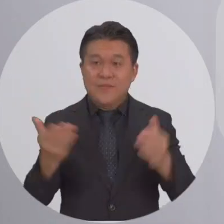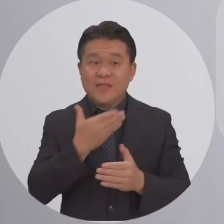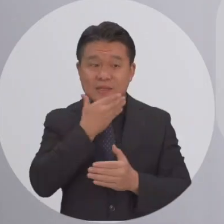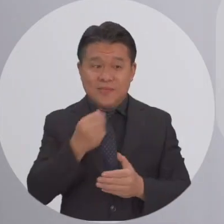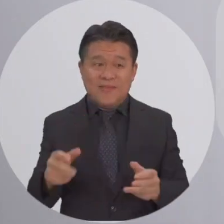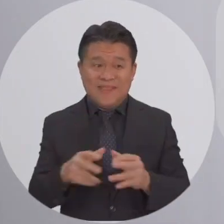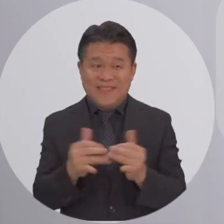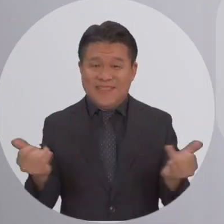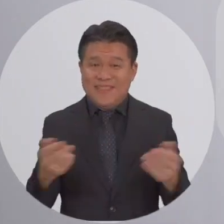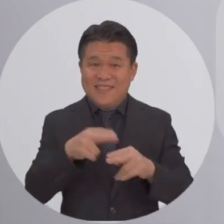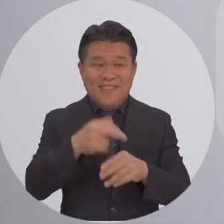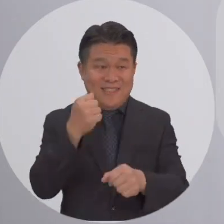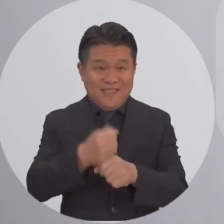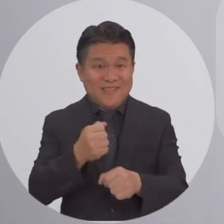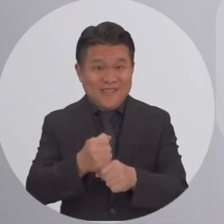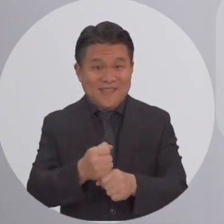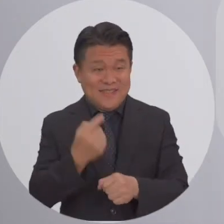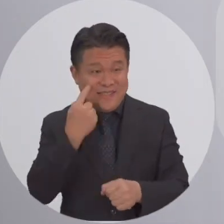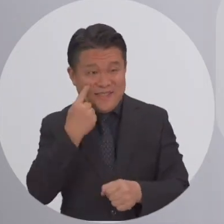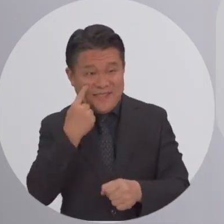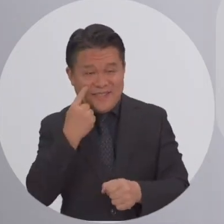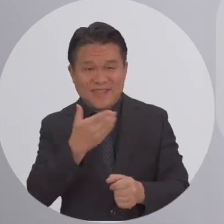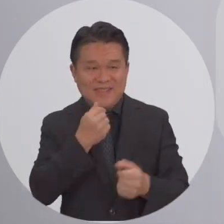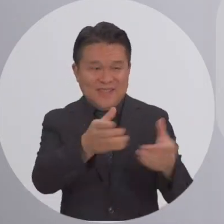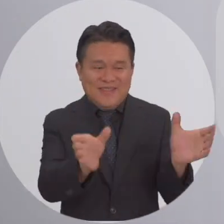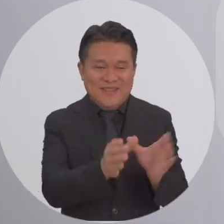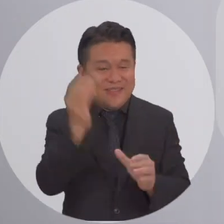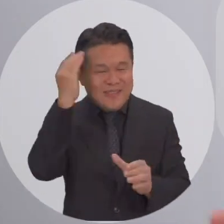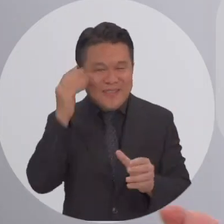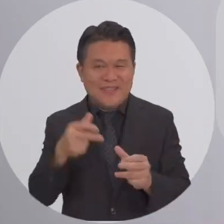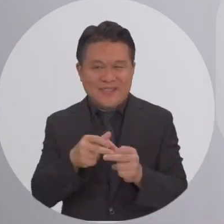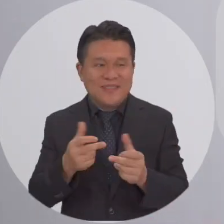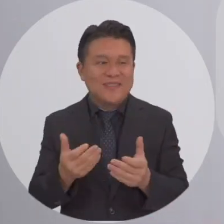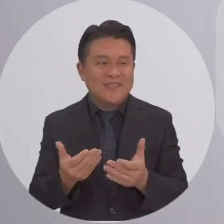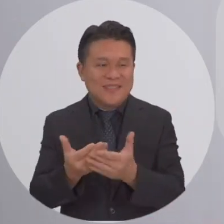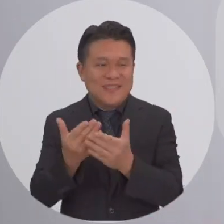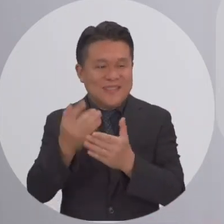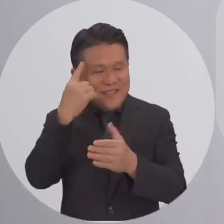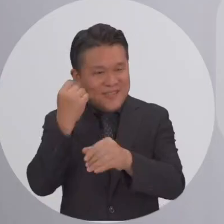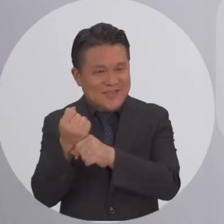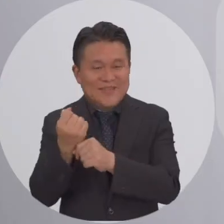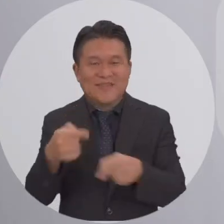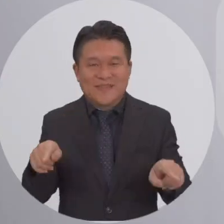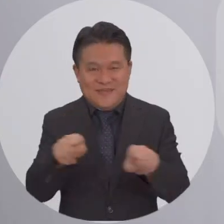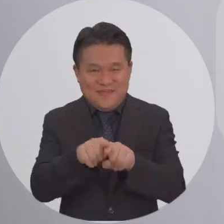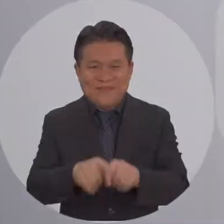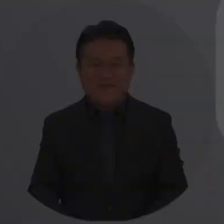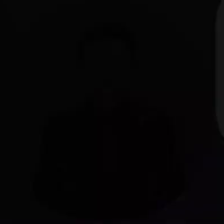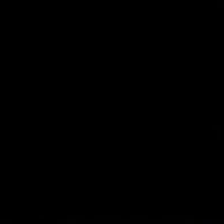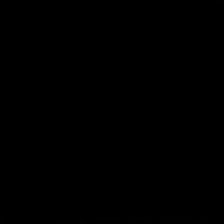행복한 장애인 일자리 만들기, 보건복지부와 한국장애인개발원이 함께하겠습니다.